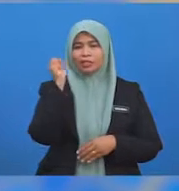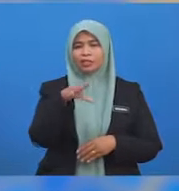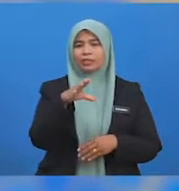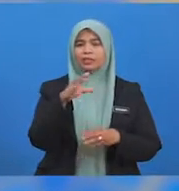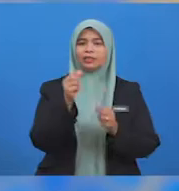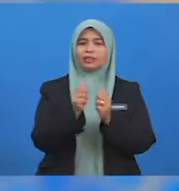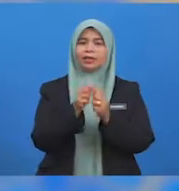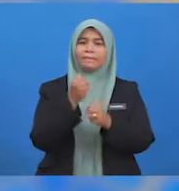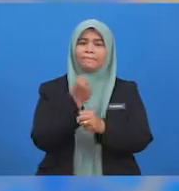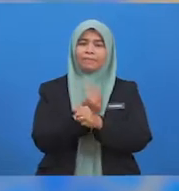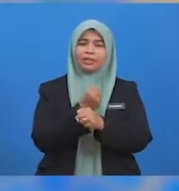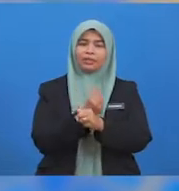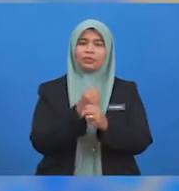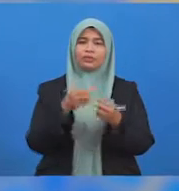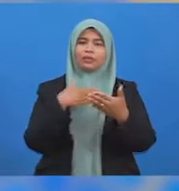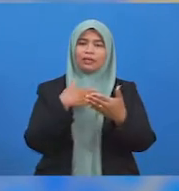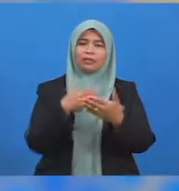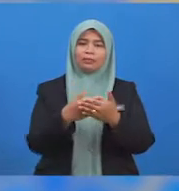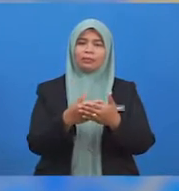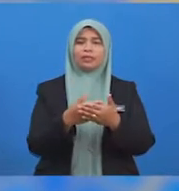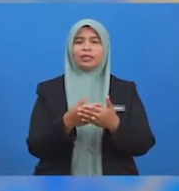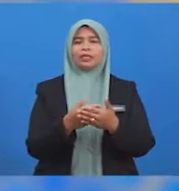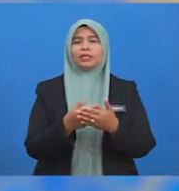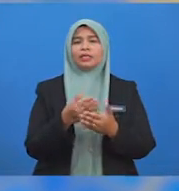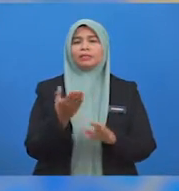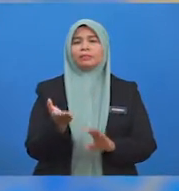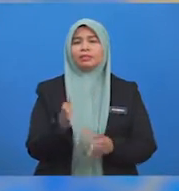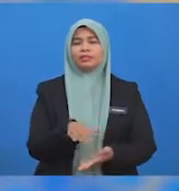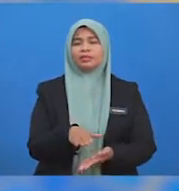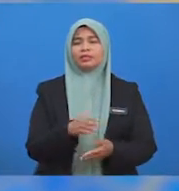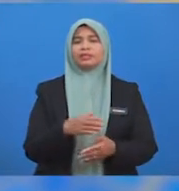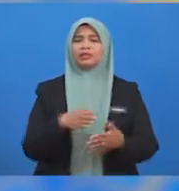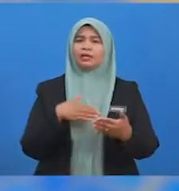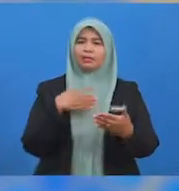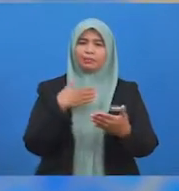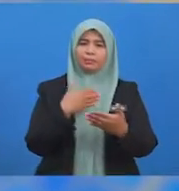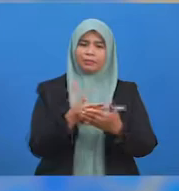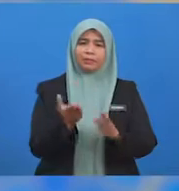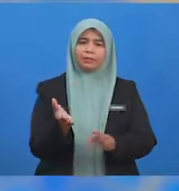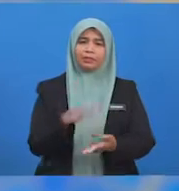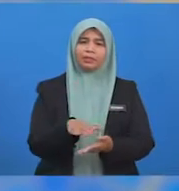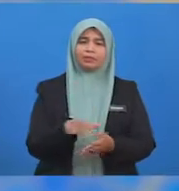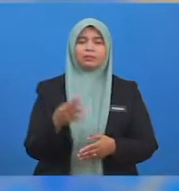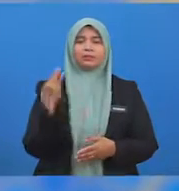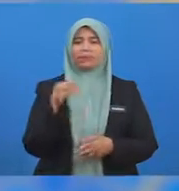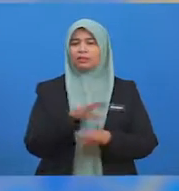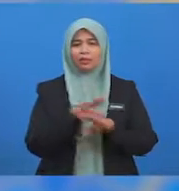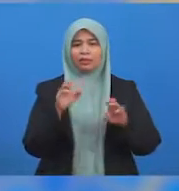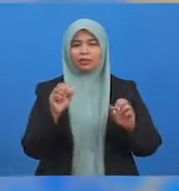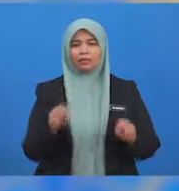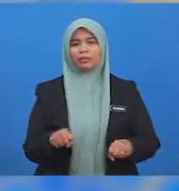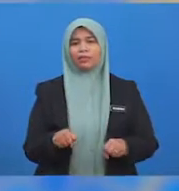mati, murid-murid. Mereka tidak layak lagi sebenarnya hidup di bumi ini lantaran